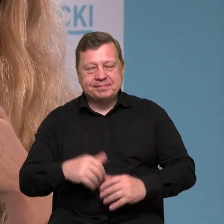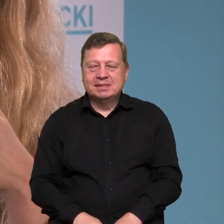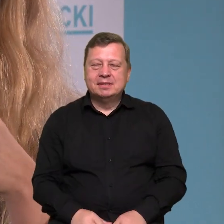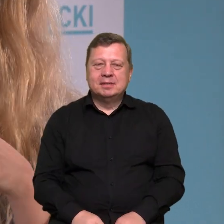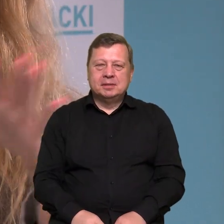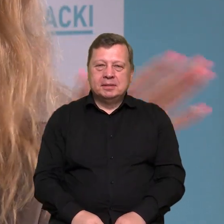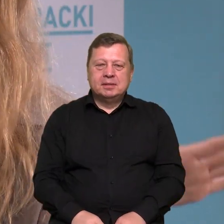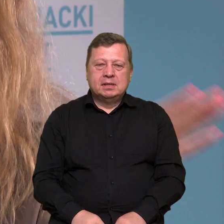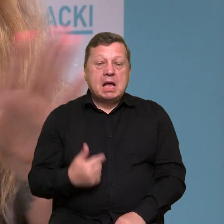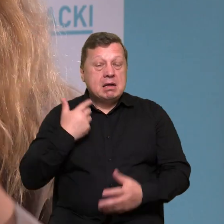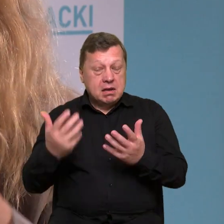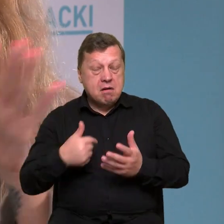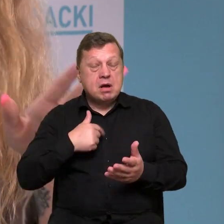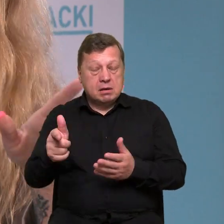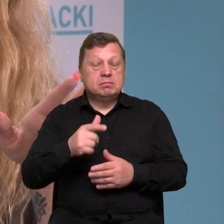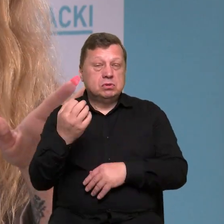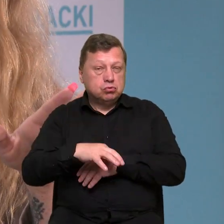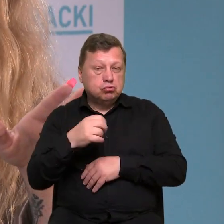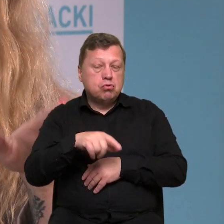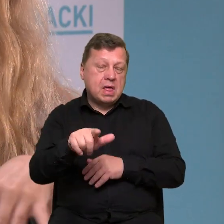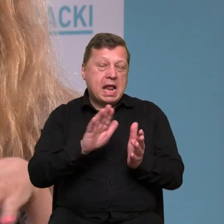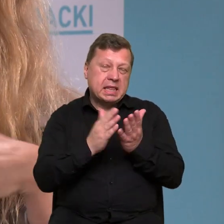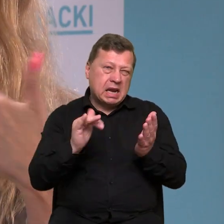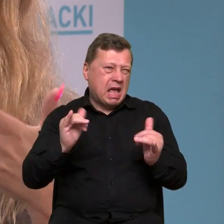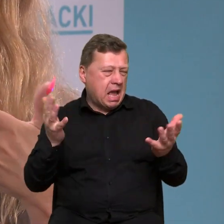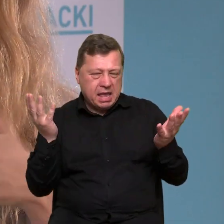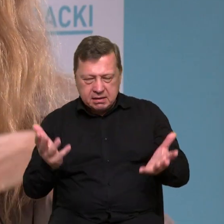Chciałam studiować literaturę w jakiejś formie.